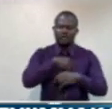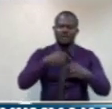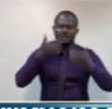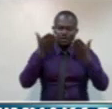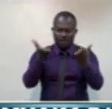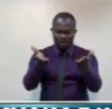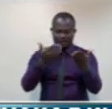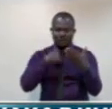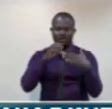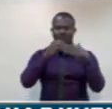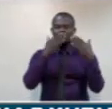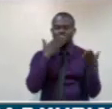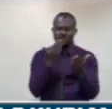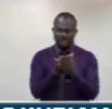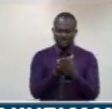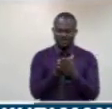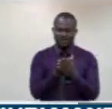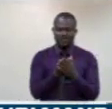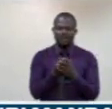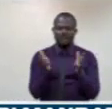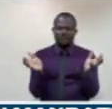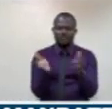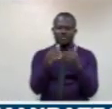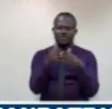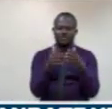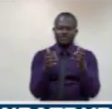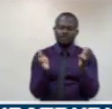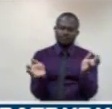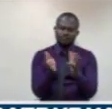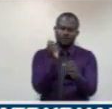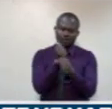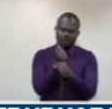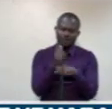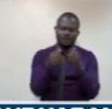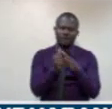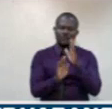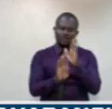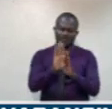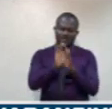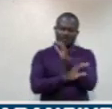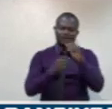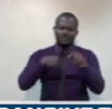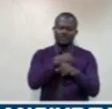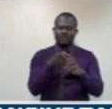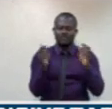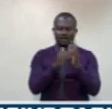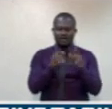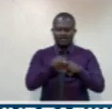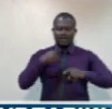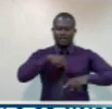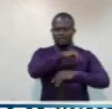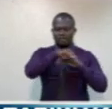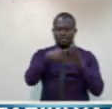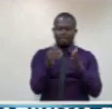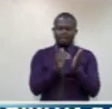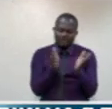cyambere dufite ubuyobozi bwiza butushishikariza kujya imbere gukora tubateza igihugu cyacu imbere ndetse natwe ubwacu